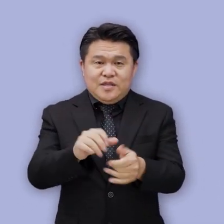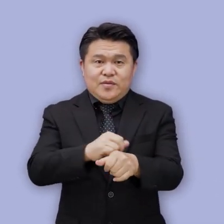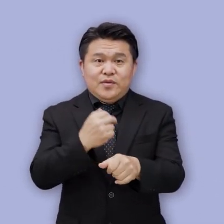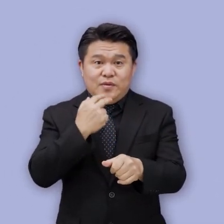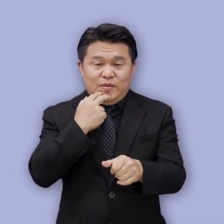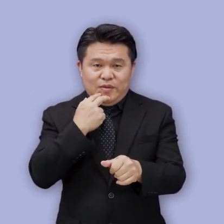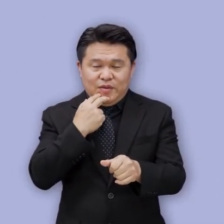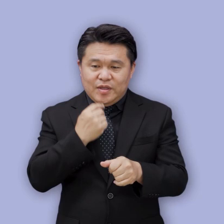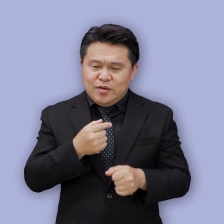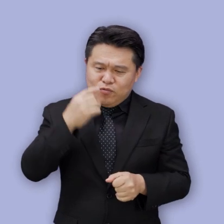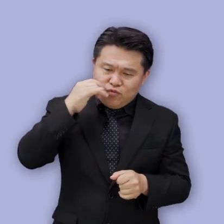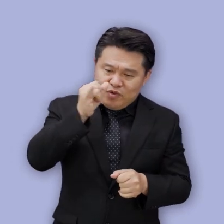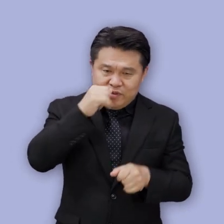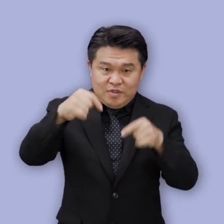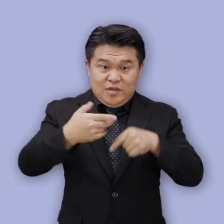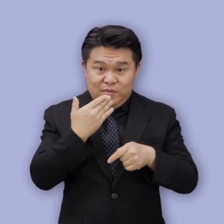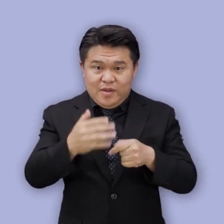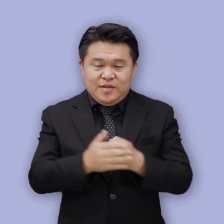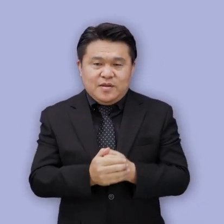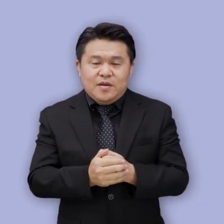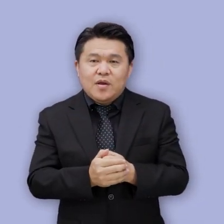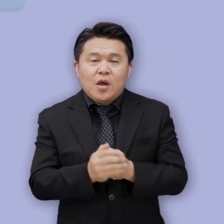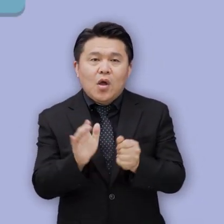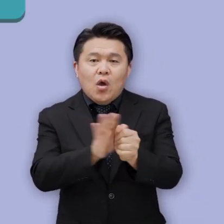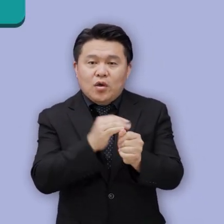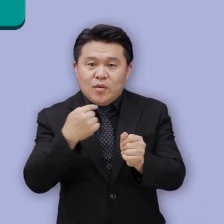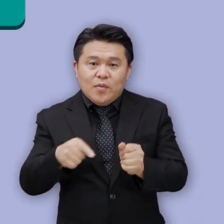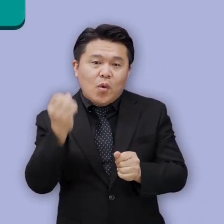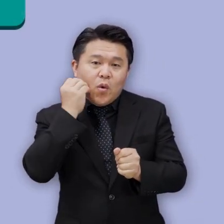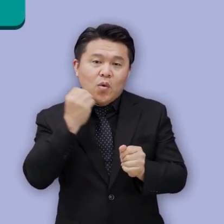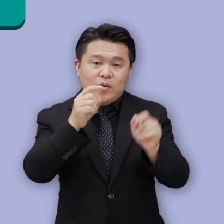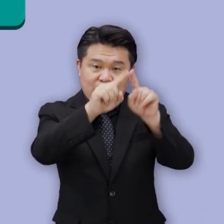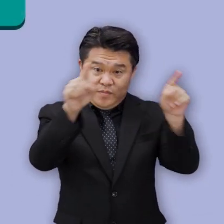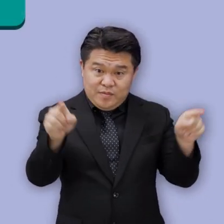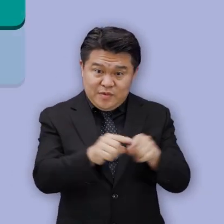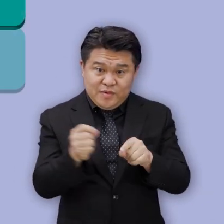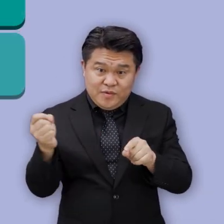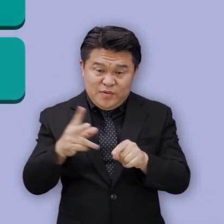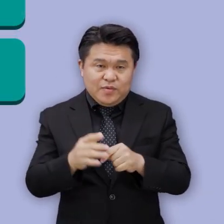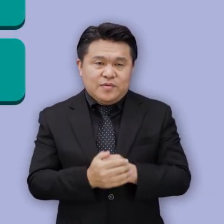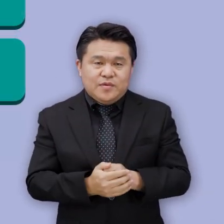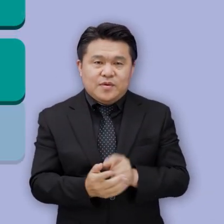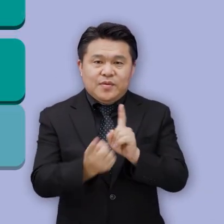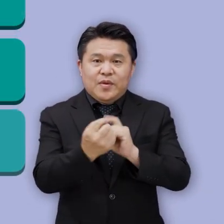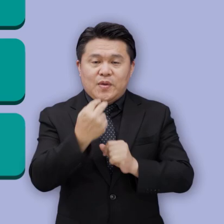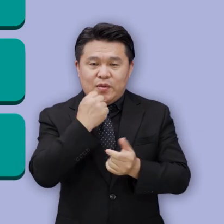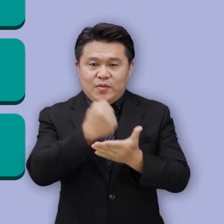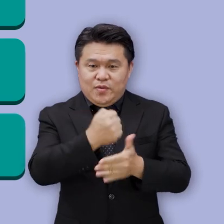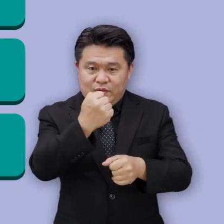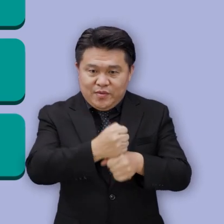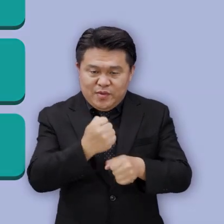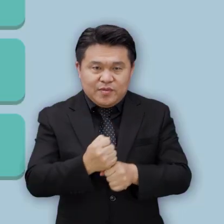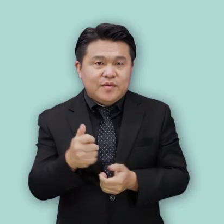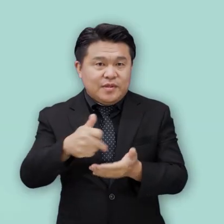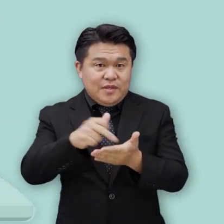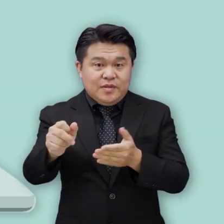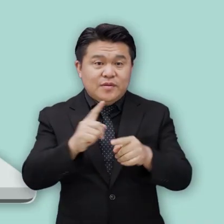채널로는 홈페이지, 비대면 계좌 개설 앱, 카카오톡 플러스 친구, MTS, HTS가